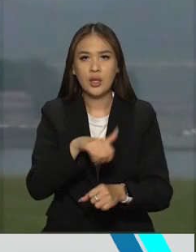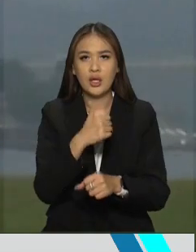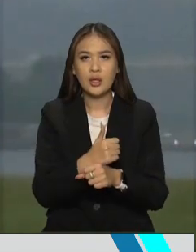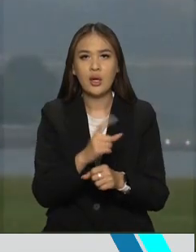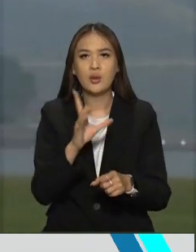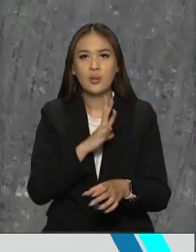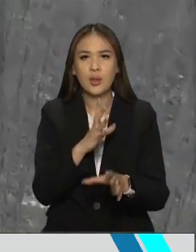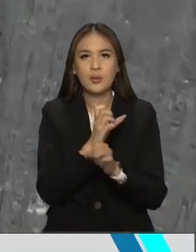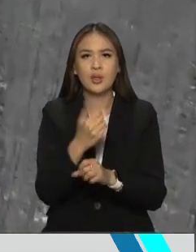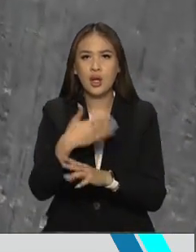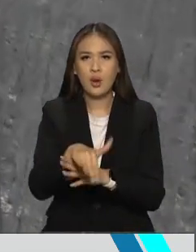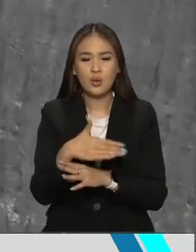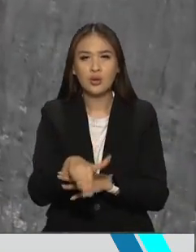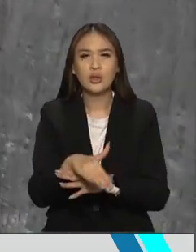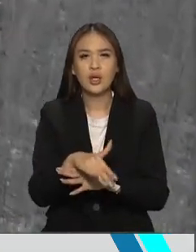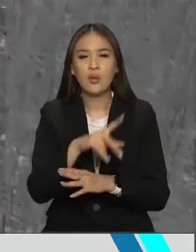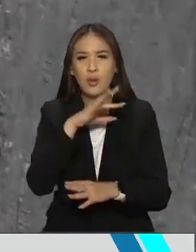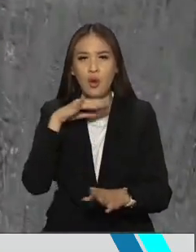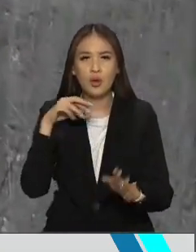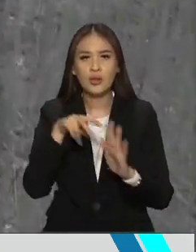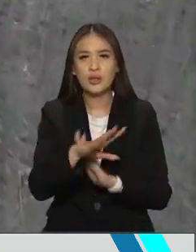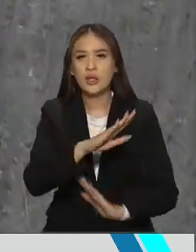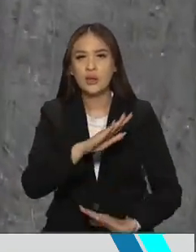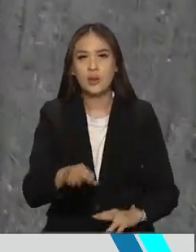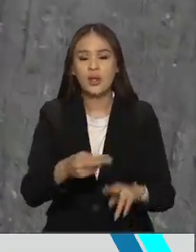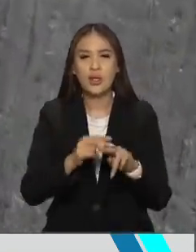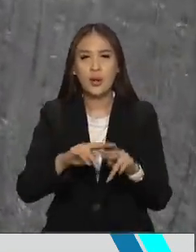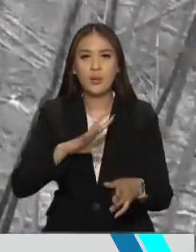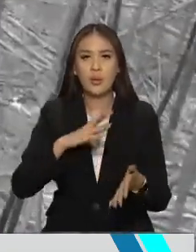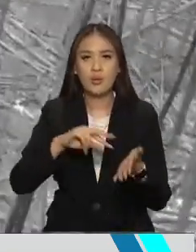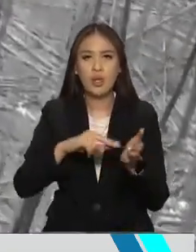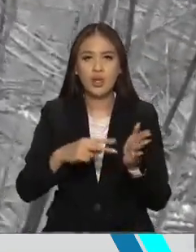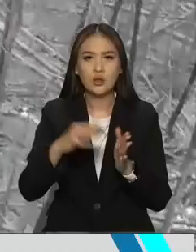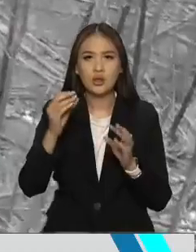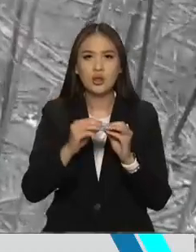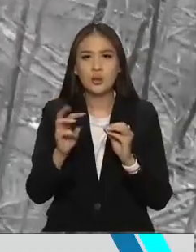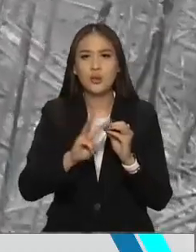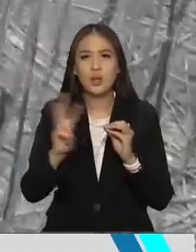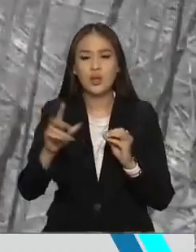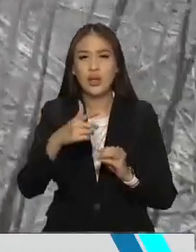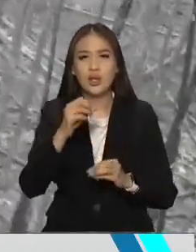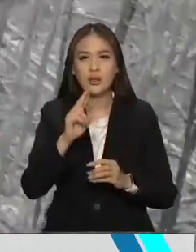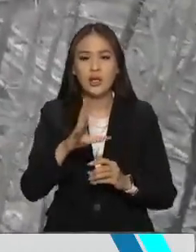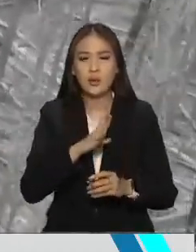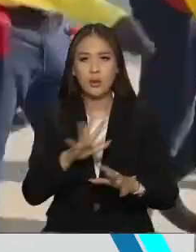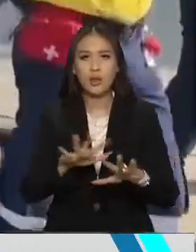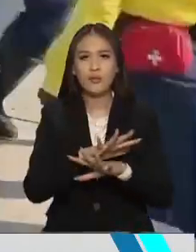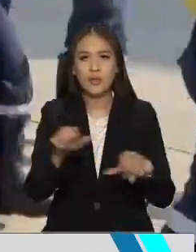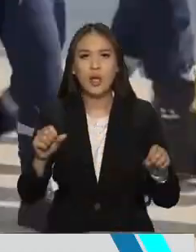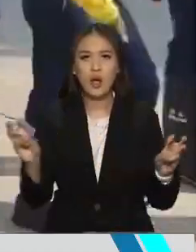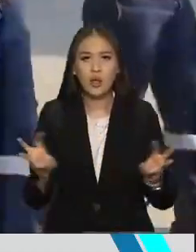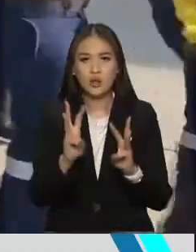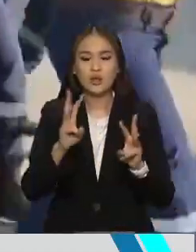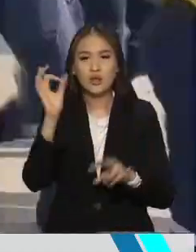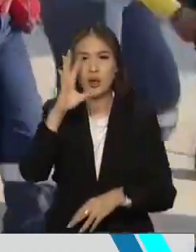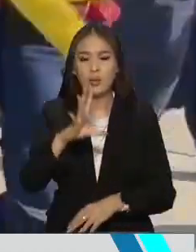пребывание на улице в Канаде же сначала этого года пламя уничтожило Почти 10 миллионов гектаров леса в охваченную огнем страну